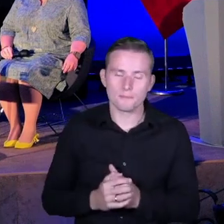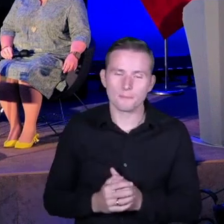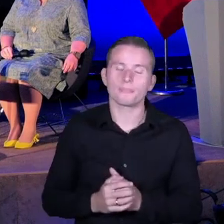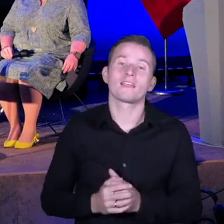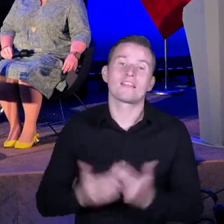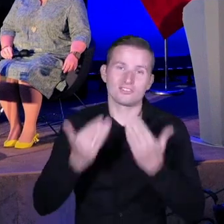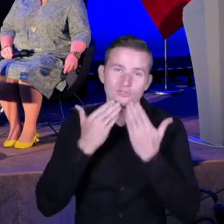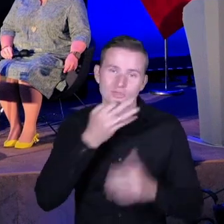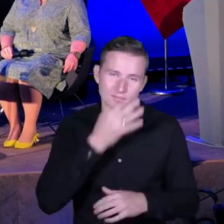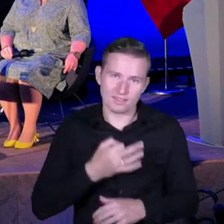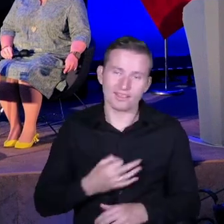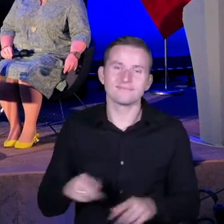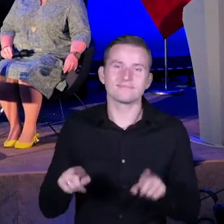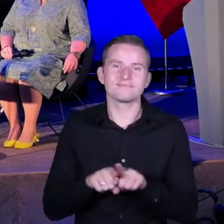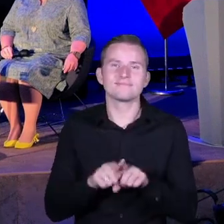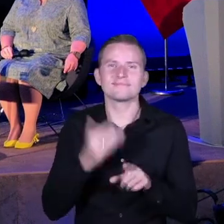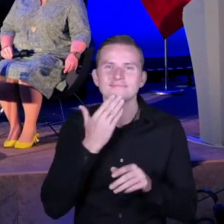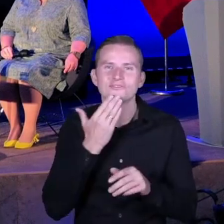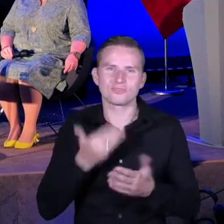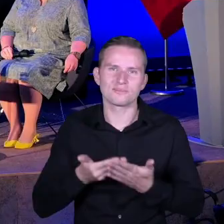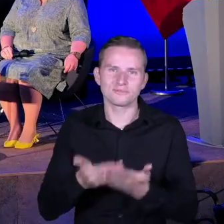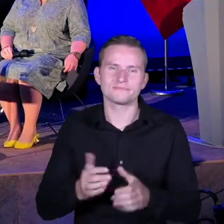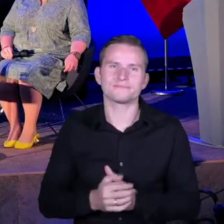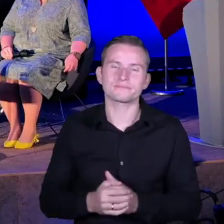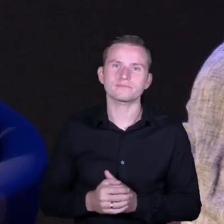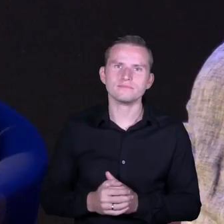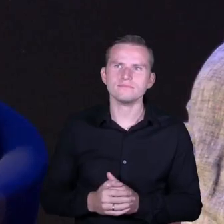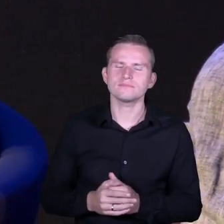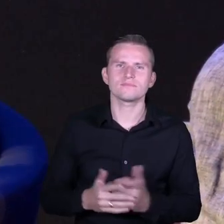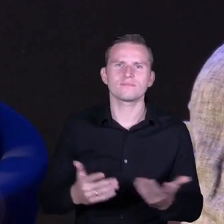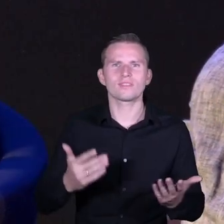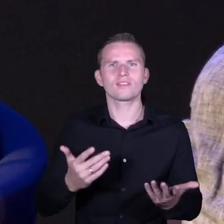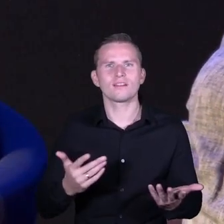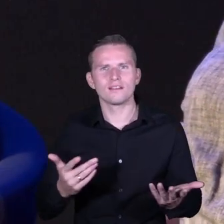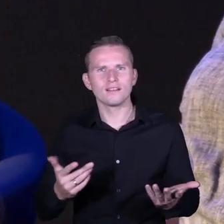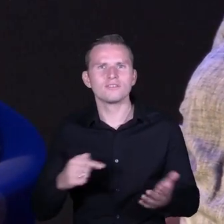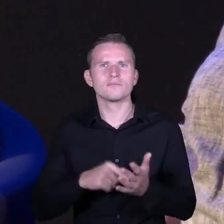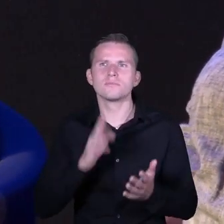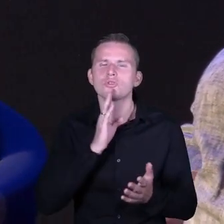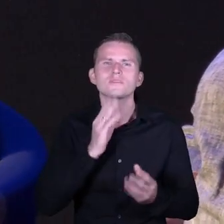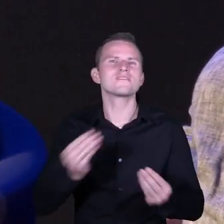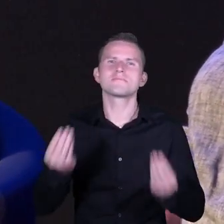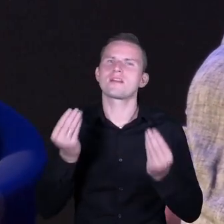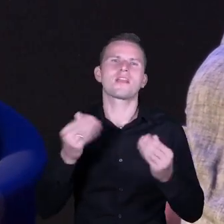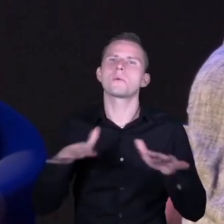Dziękuję za pytanie i dziękuję za zaproszenie. Brzmi jak wspaniałe miejsce, tylko chciałam się odnieść do